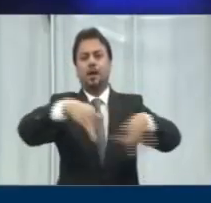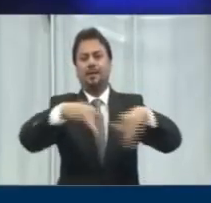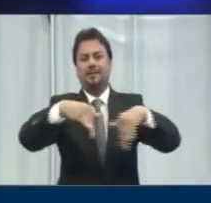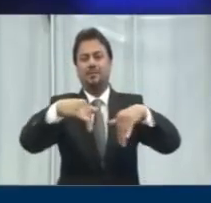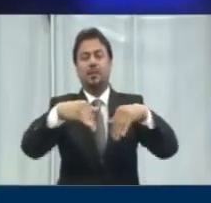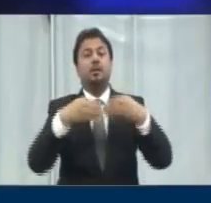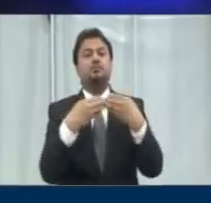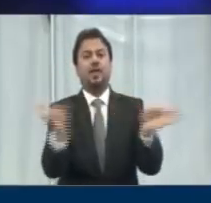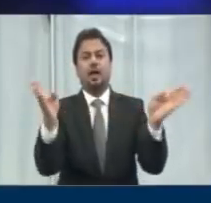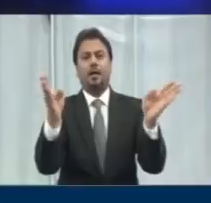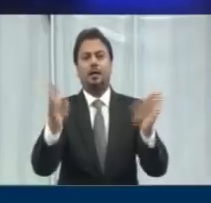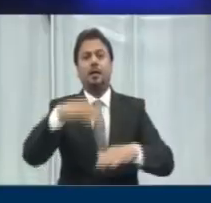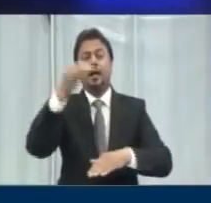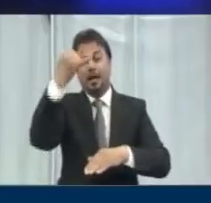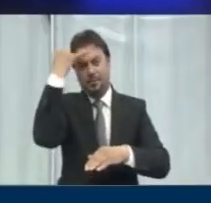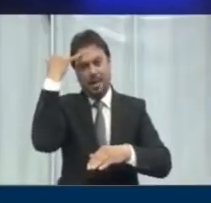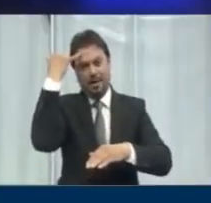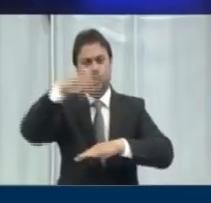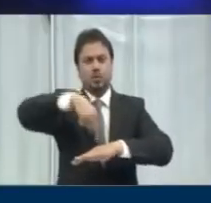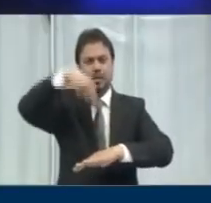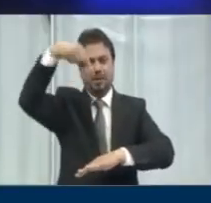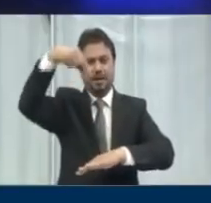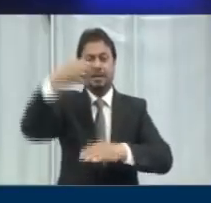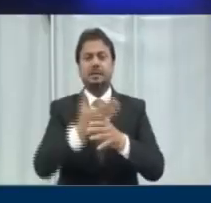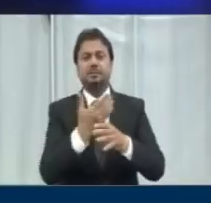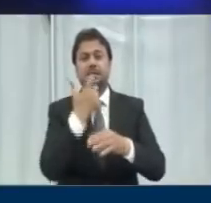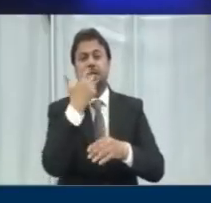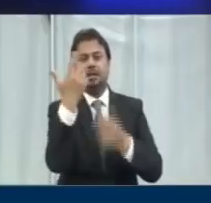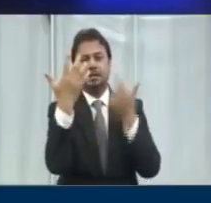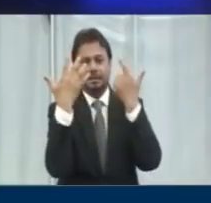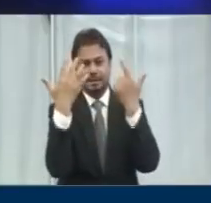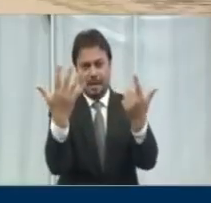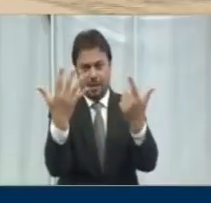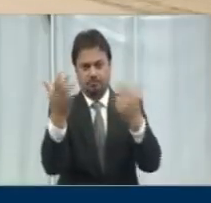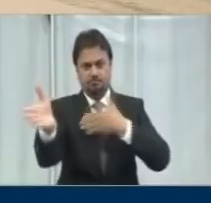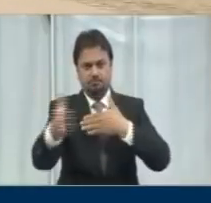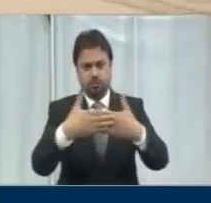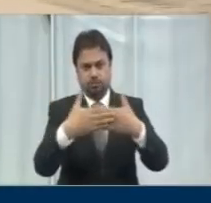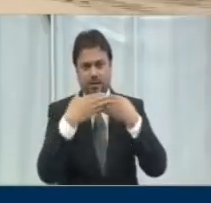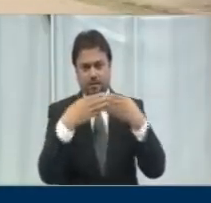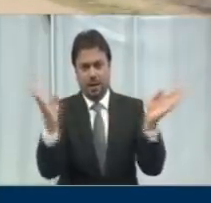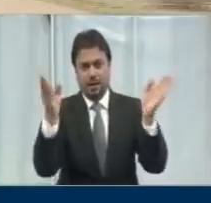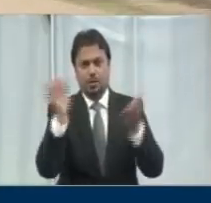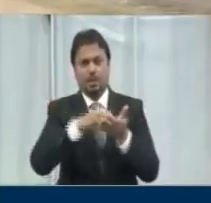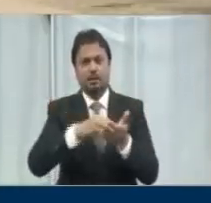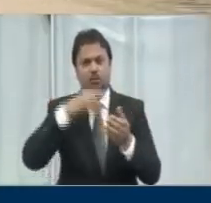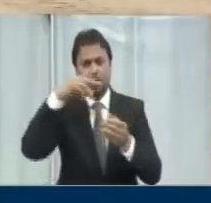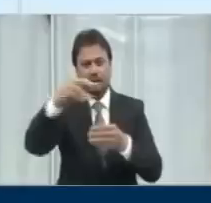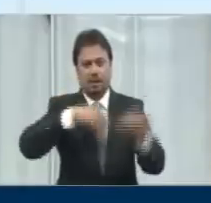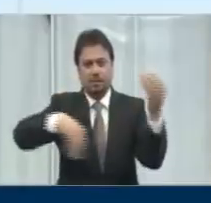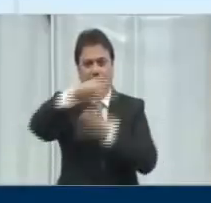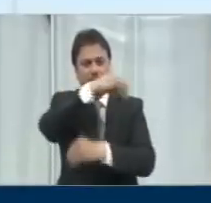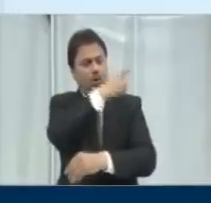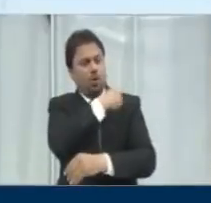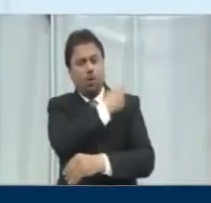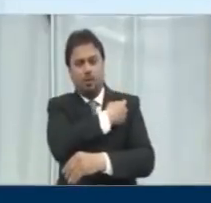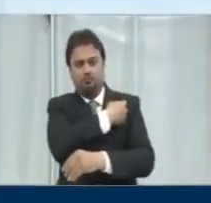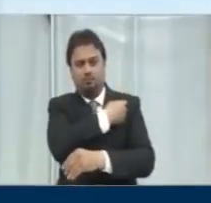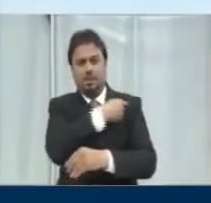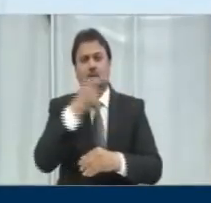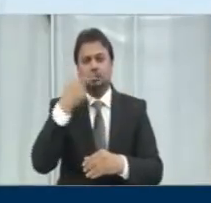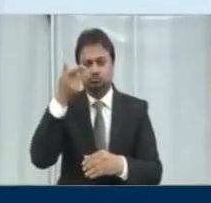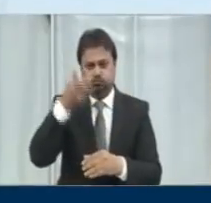بين الأنبار وسامراء بعد إغلاقه مدة 7 سنوات. وقال المتحدث باسم العمليات المشتركة لواء تحسين الخفاجي